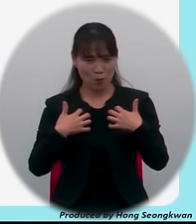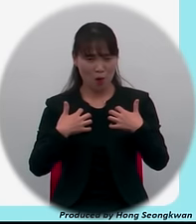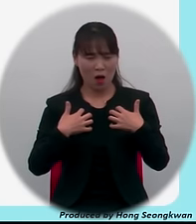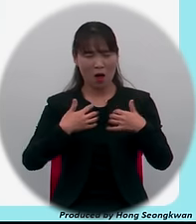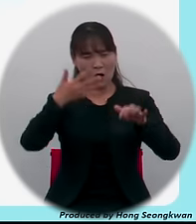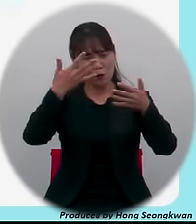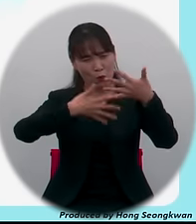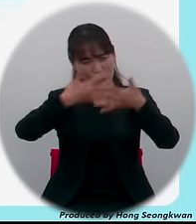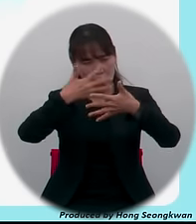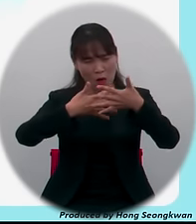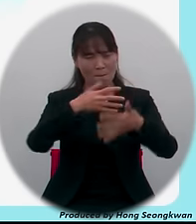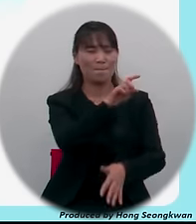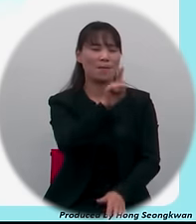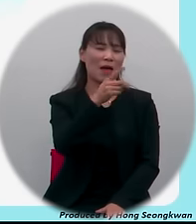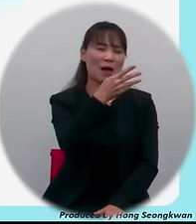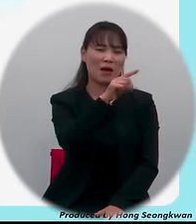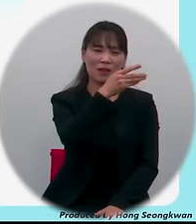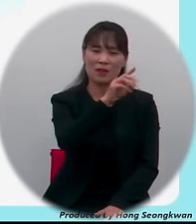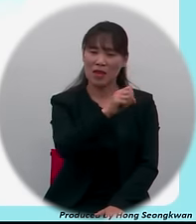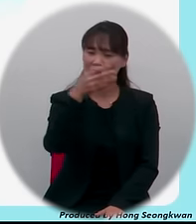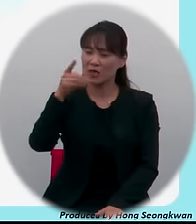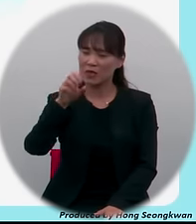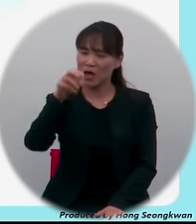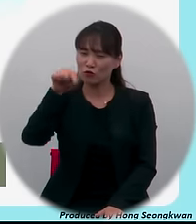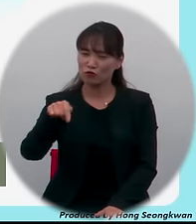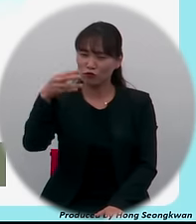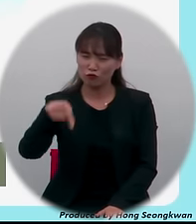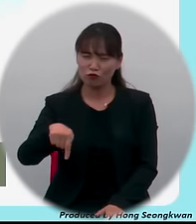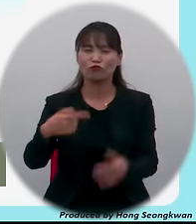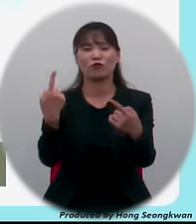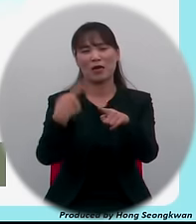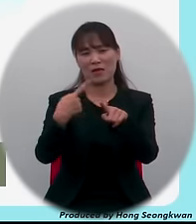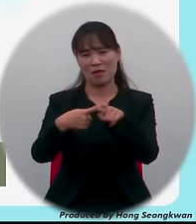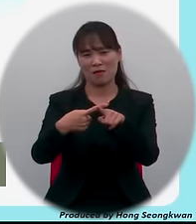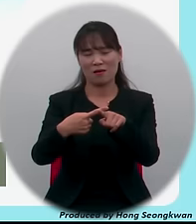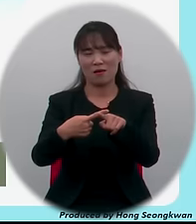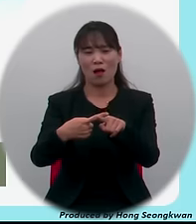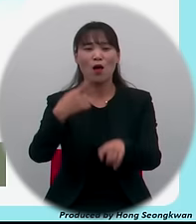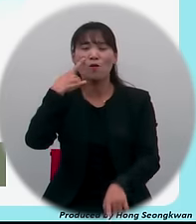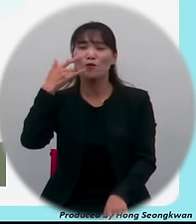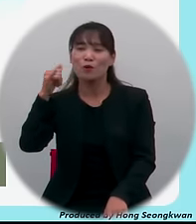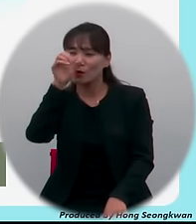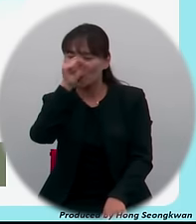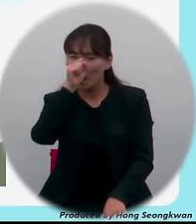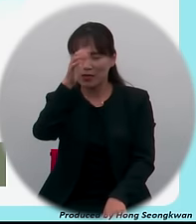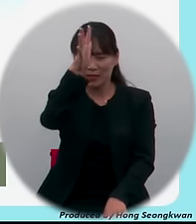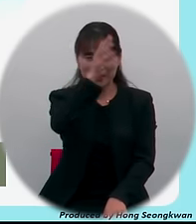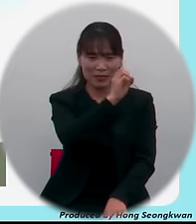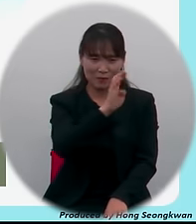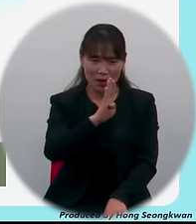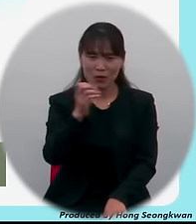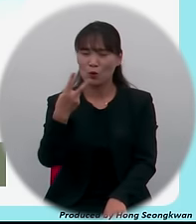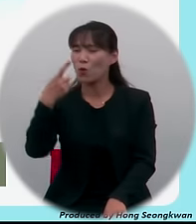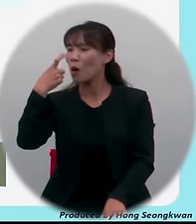소품은 마라탕과 탕입니다 즉 우리 부모님들이 좋아하시는 치맥과